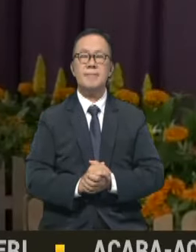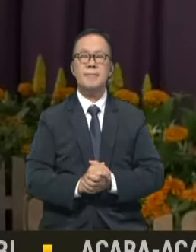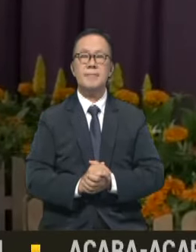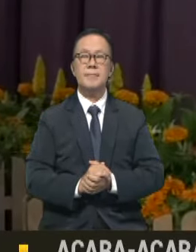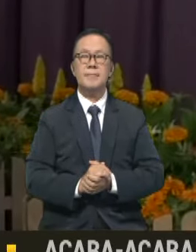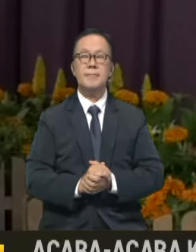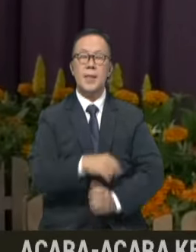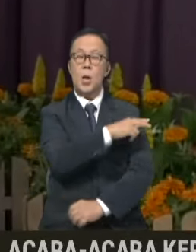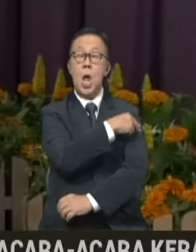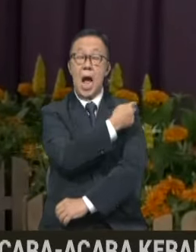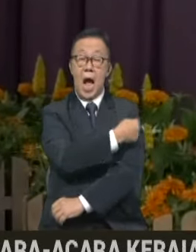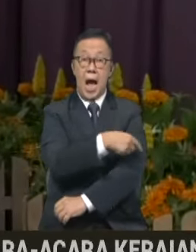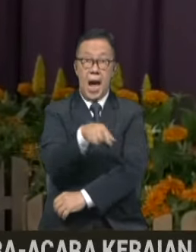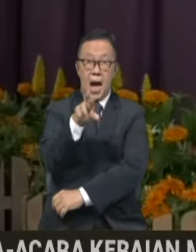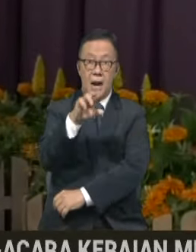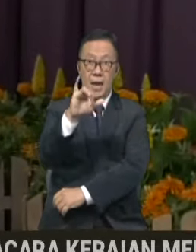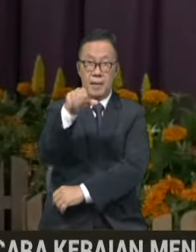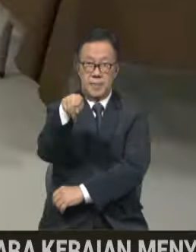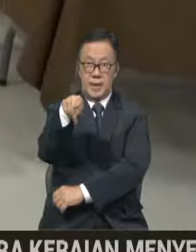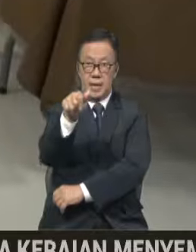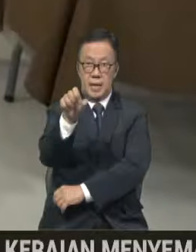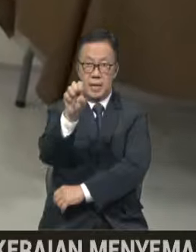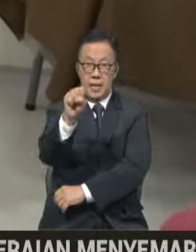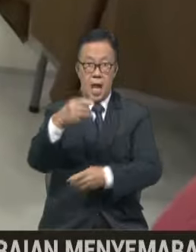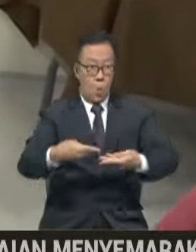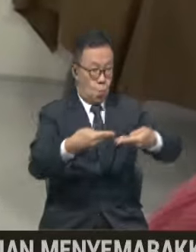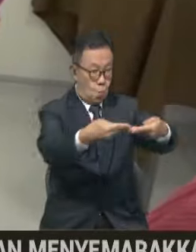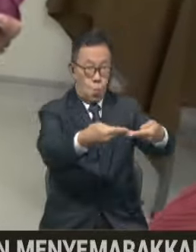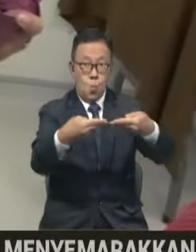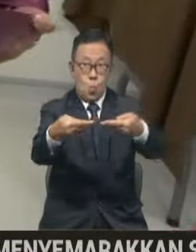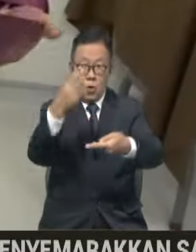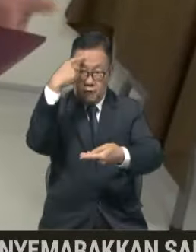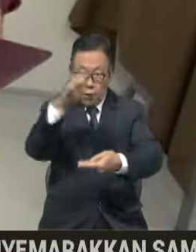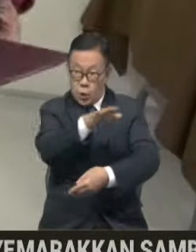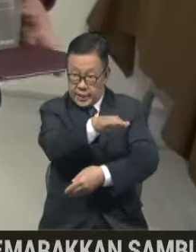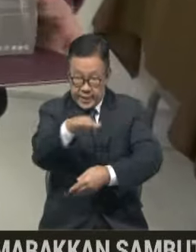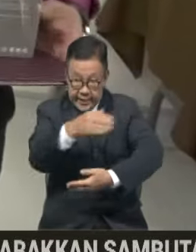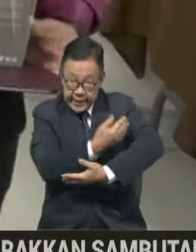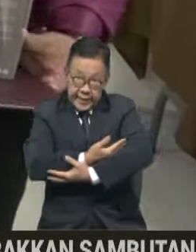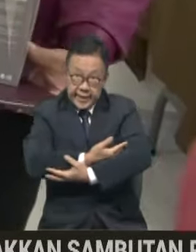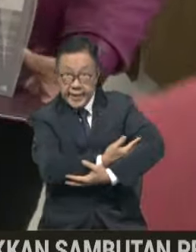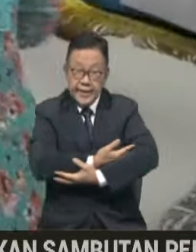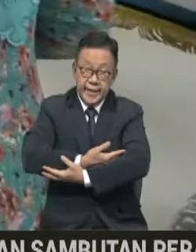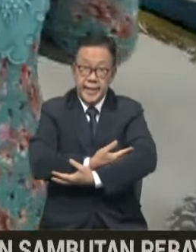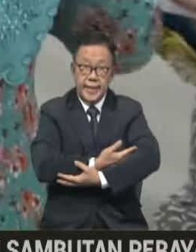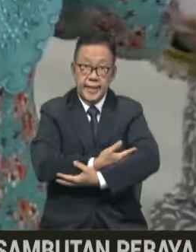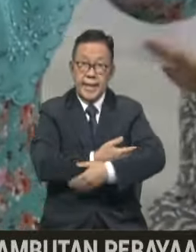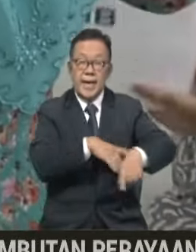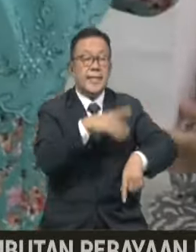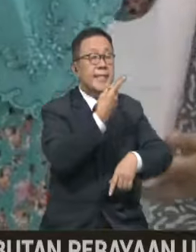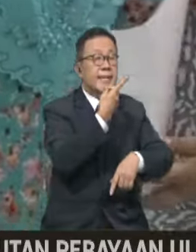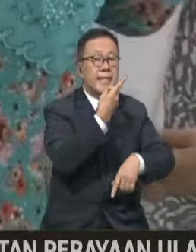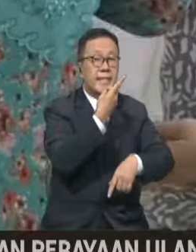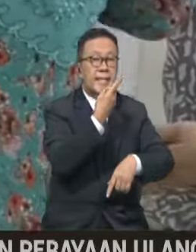Di Hospital Raja Isteri Pengiran Anak Saleha, penyampaian cenderamata kepada anak-anak damit disempurnakan oleh Datin